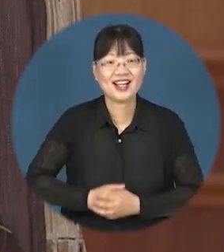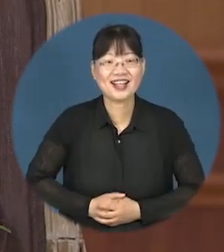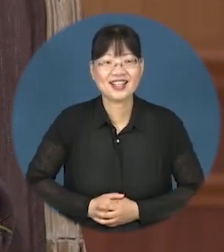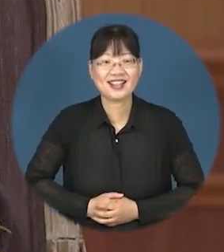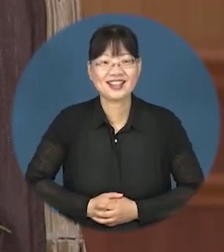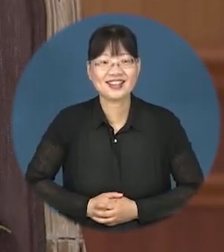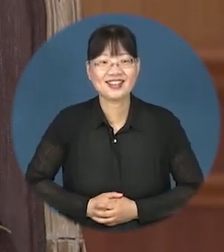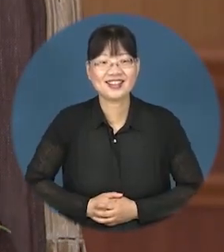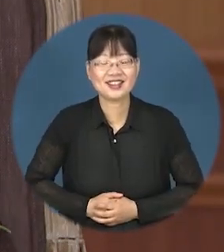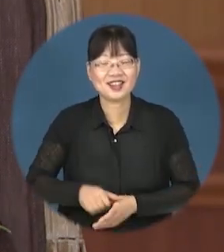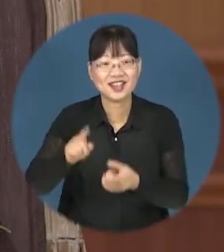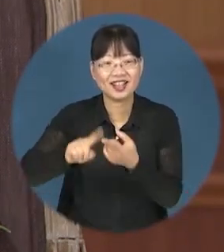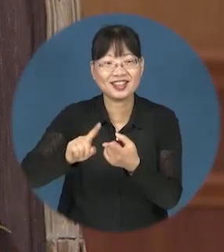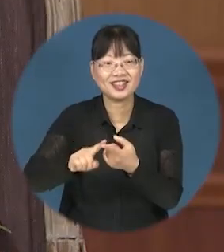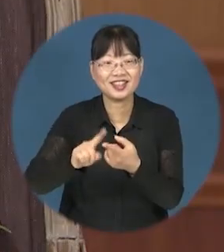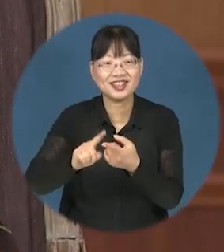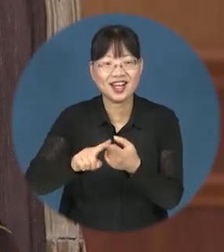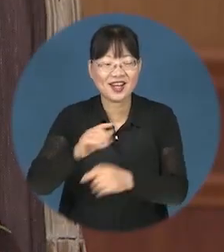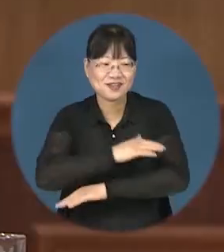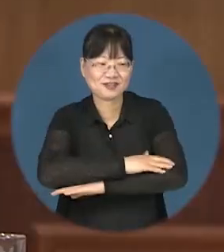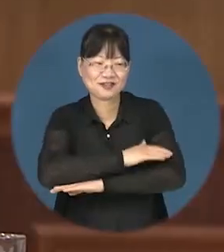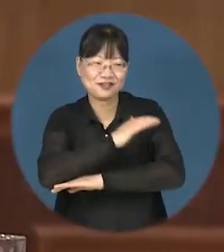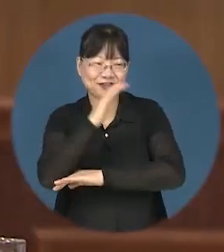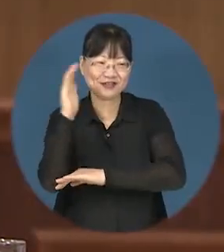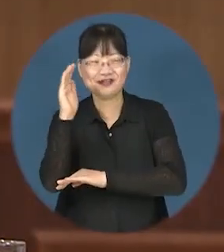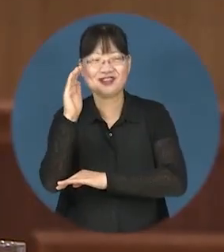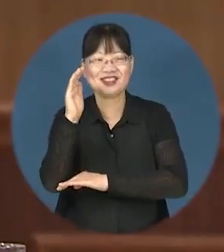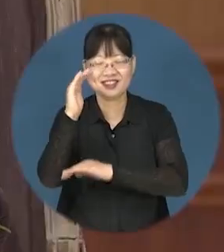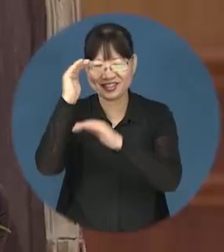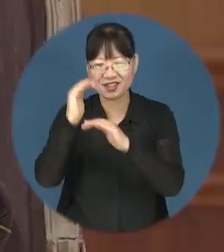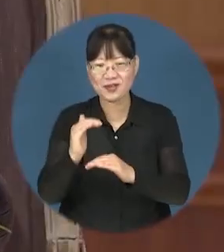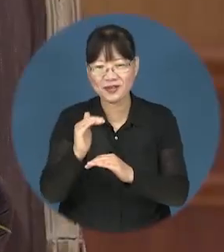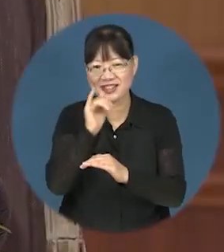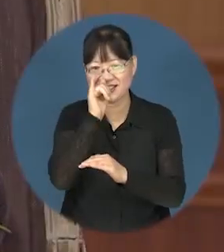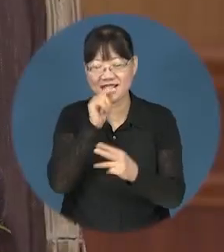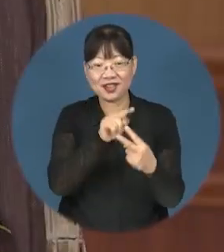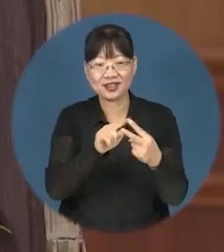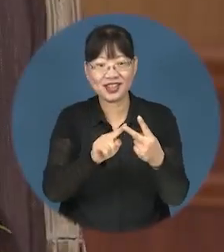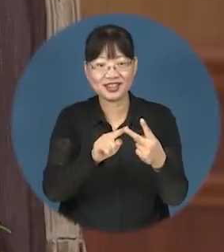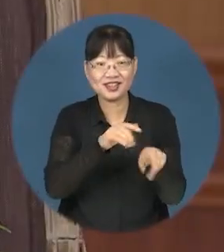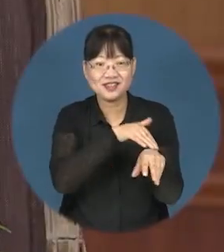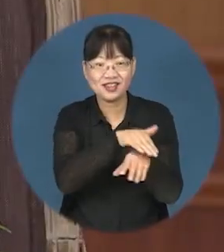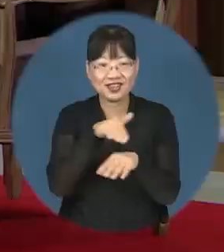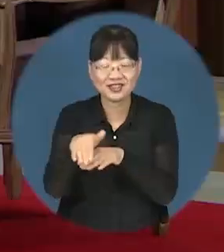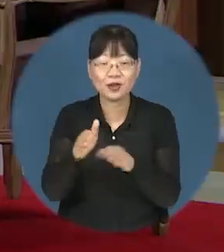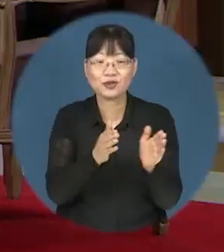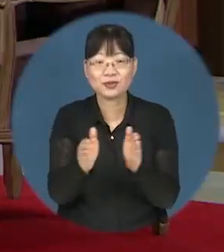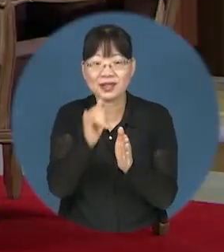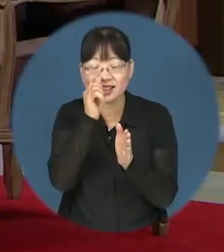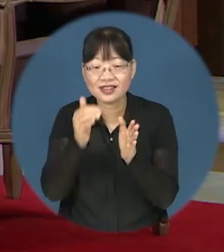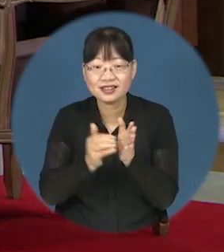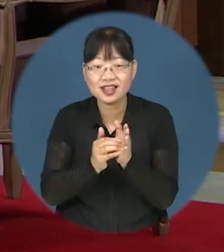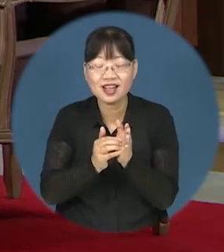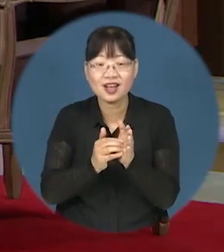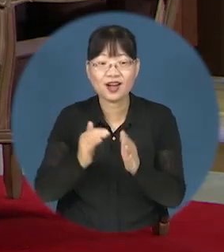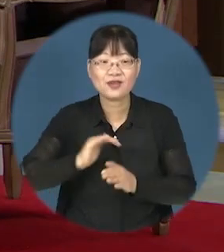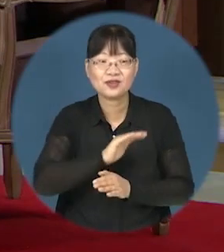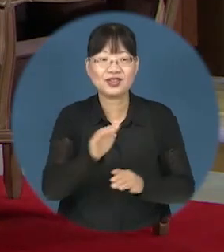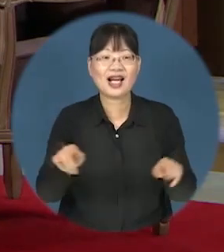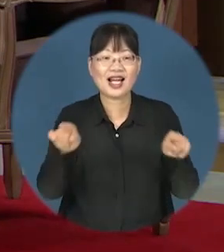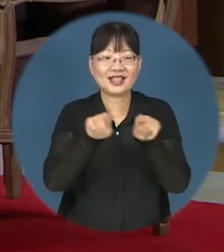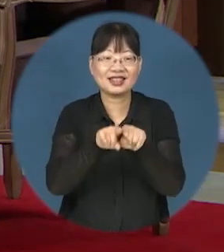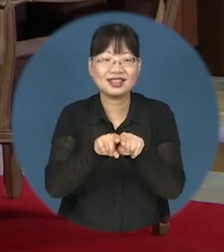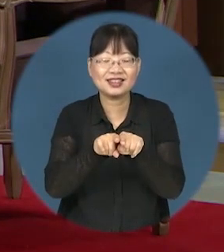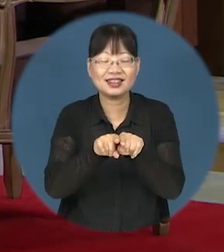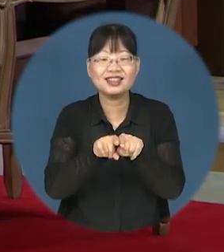사실 요 여기에 대한 개인 등 스토리가 있어서 언 봄 2분들 2가지 버전으로 이제 준비 했는데 우리 같이 일하는